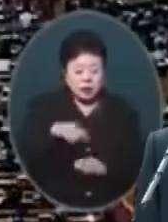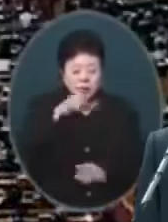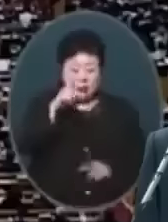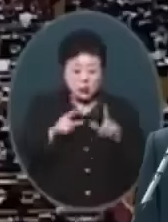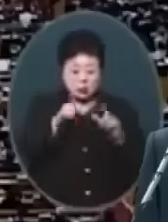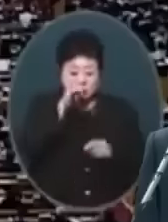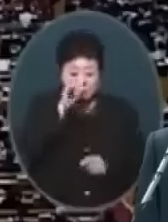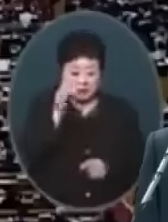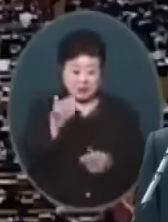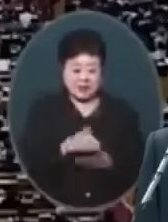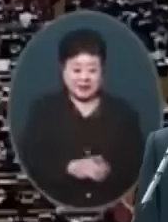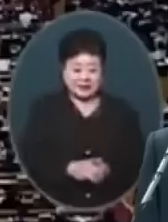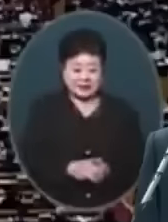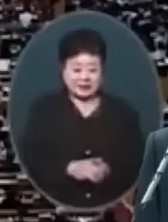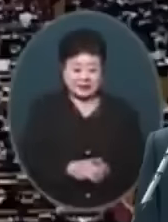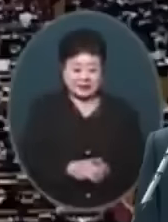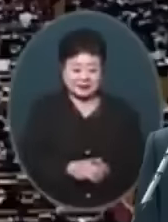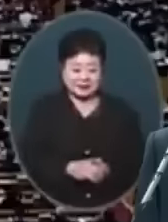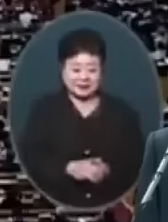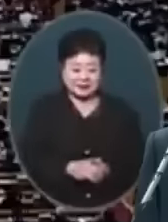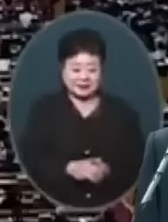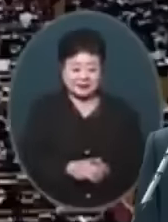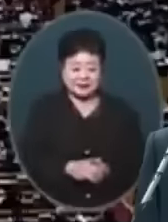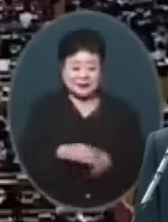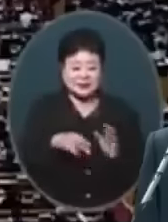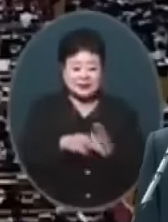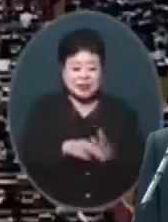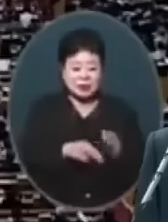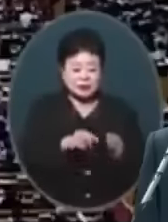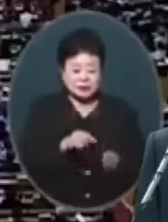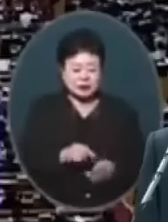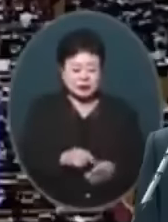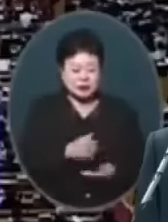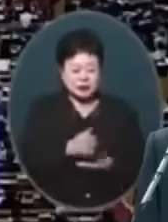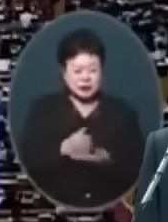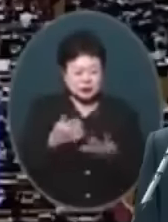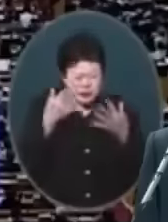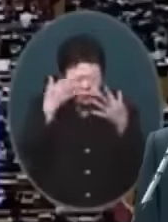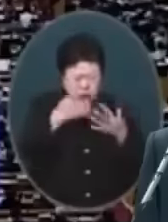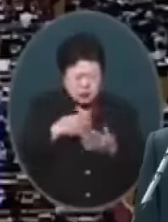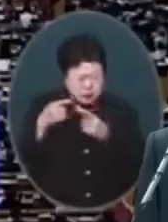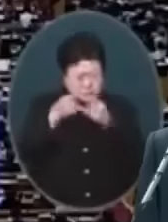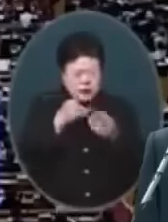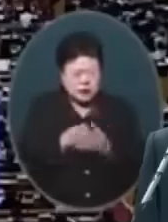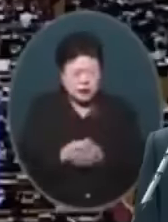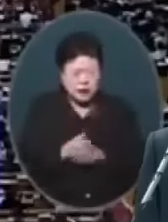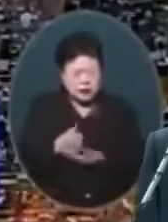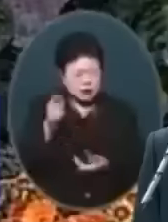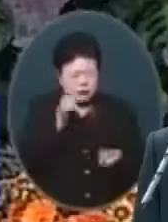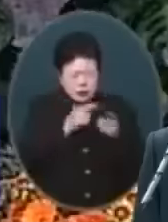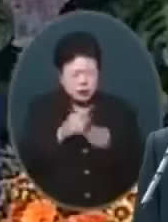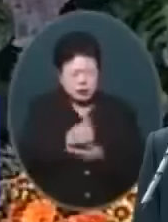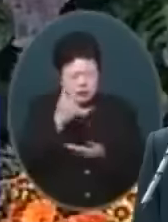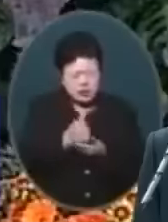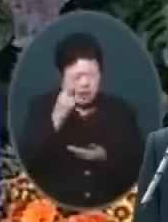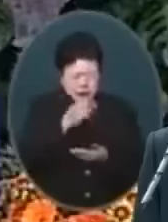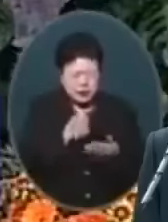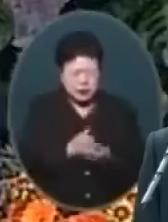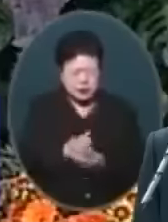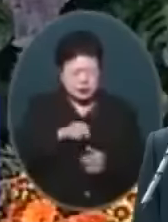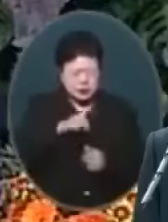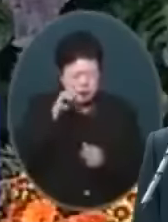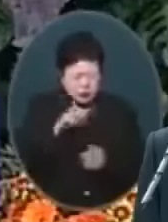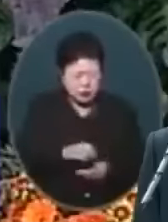되는 것입니다. 그 다음에 이사야 53장 5절처럼 그가 찔리면 우리 허물을 인하여 그가 상하면 우리 죄악을 인함이라 그가